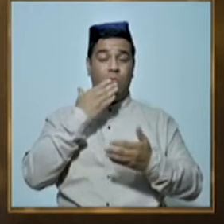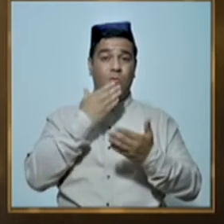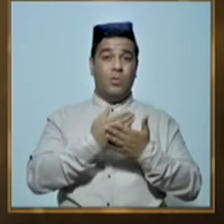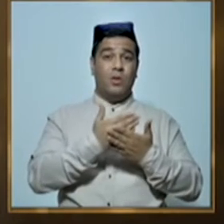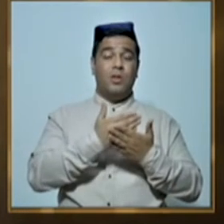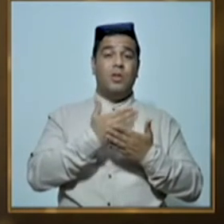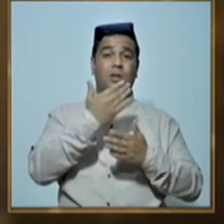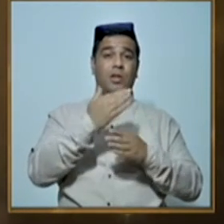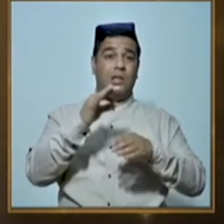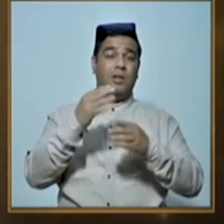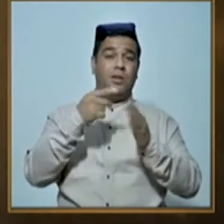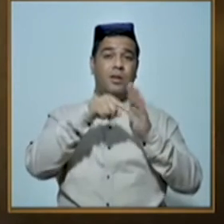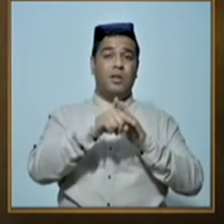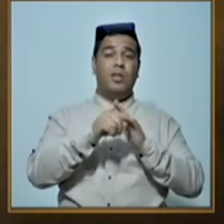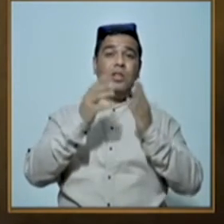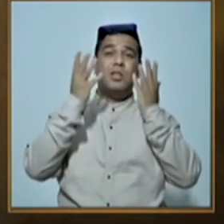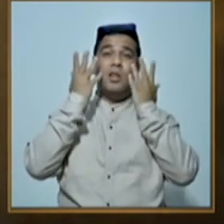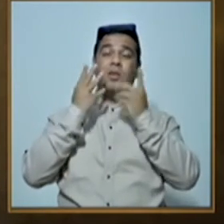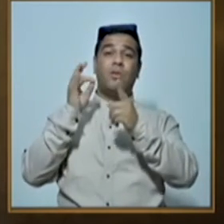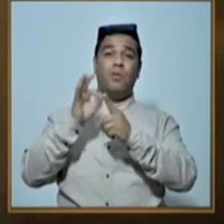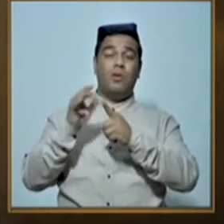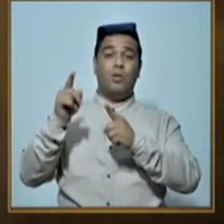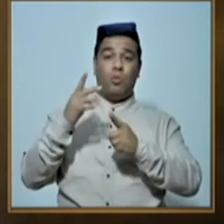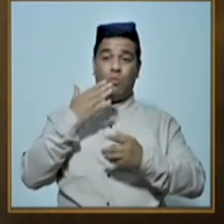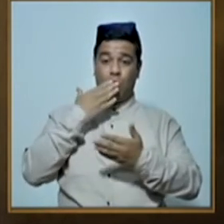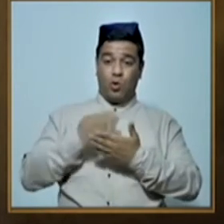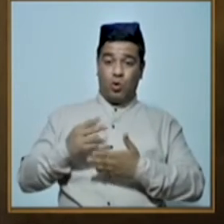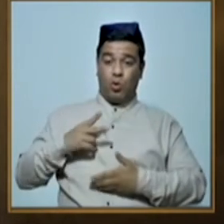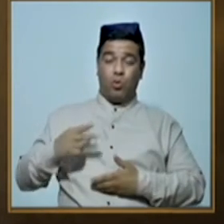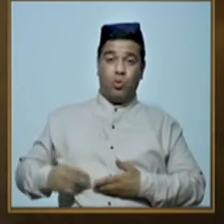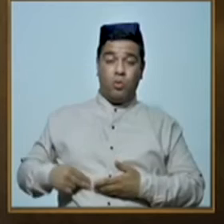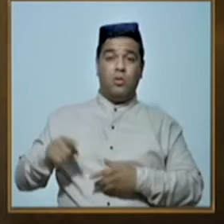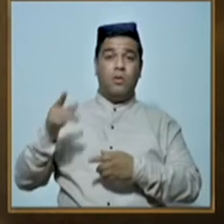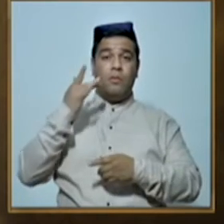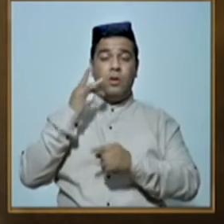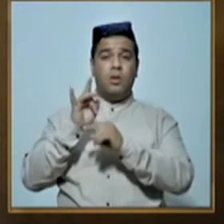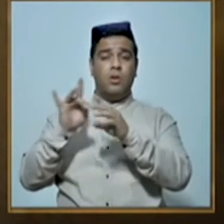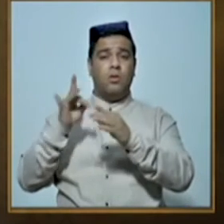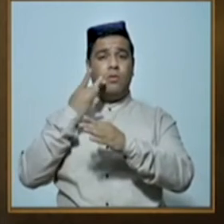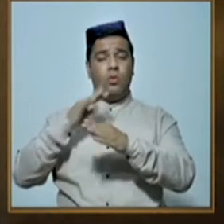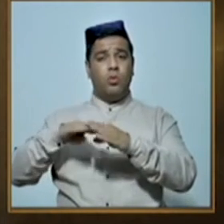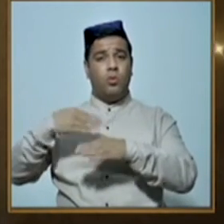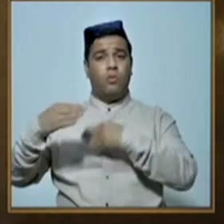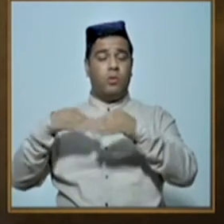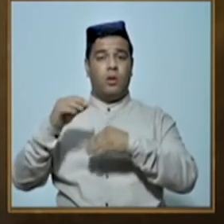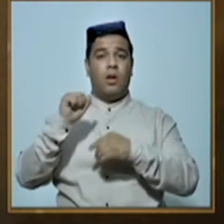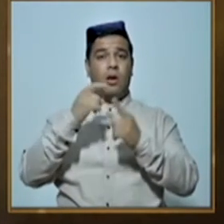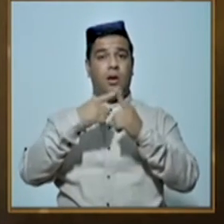jannat ayollarining sayyidalari Fatimayi Zahroga xitob qiladilar. Ya Fatima, i'mali